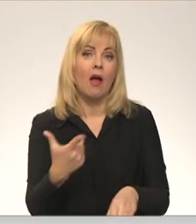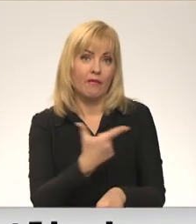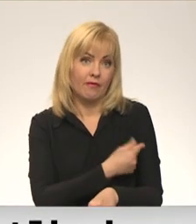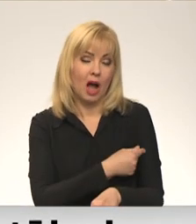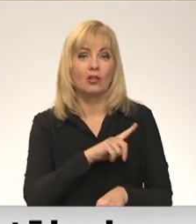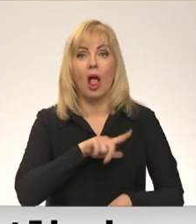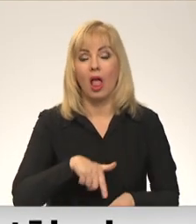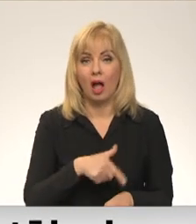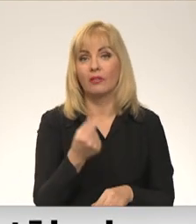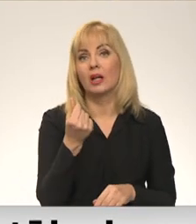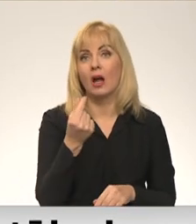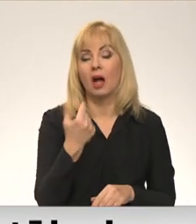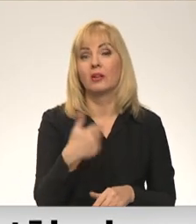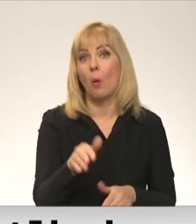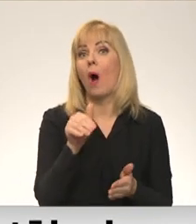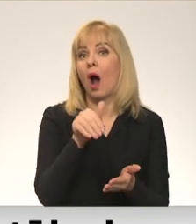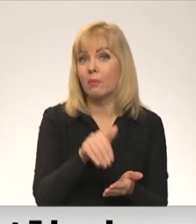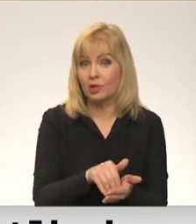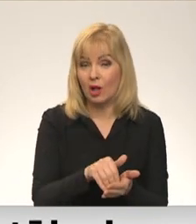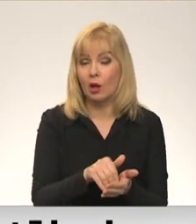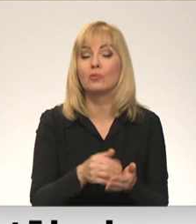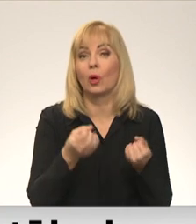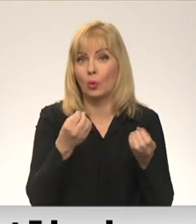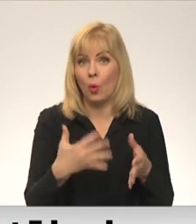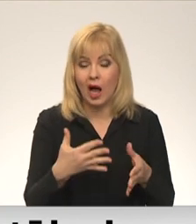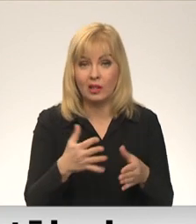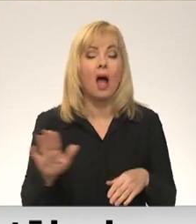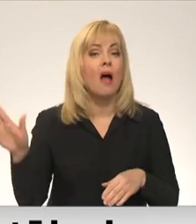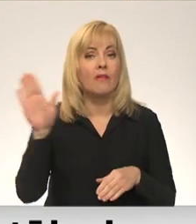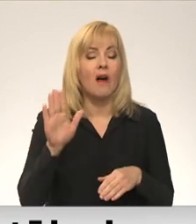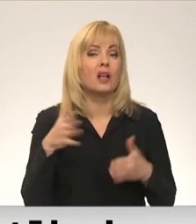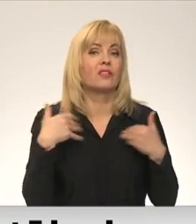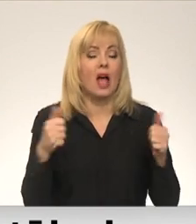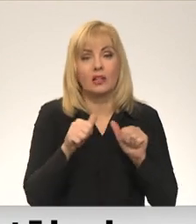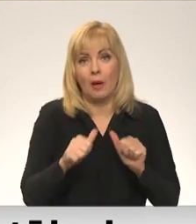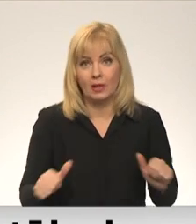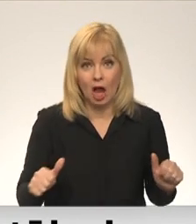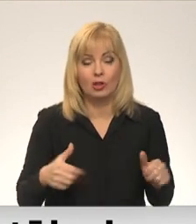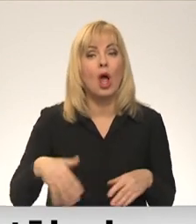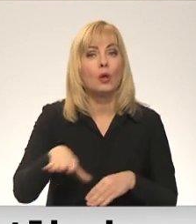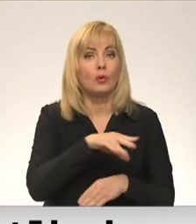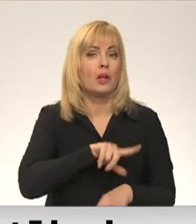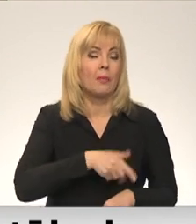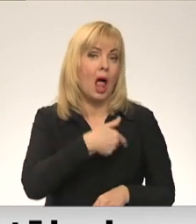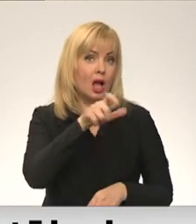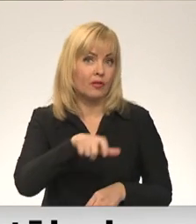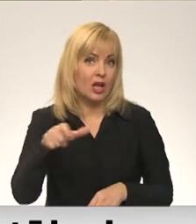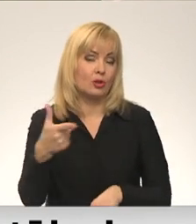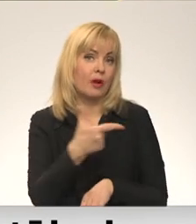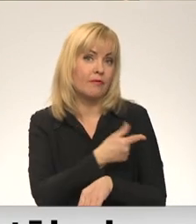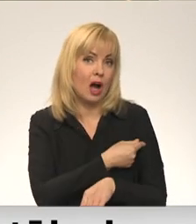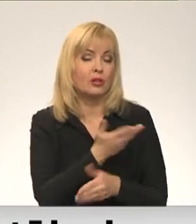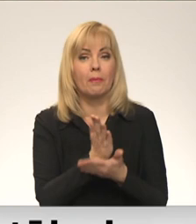Vakcinācija Latvijā ir gandrīz apstājusies, tā secina Nacionālais veselības dienests. Pat labam no visiem Latvijas iedzīvotājiem